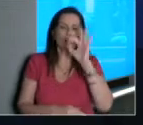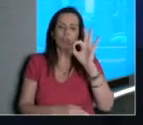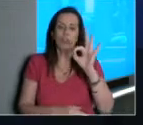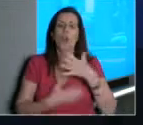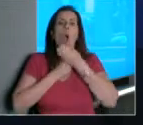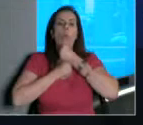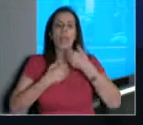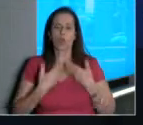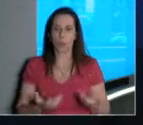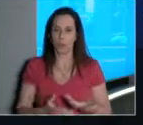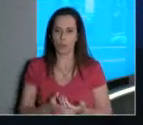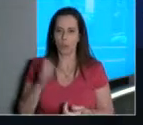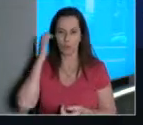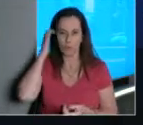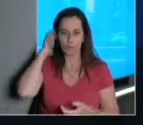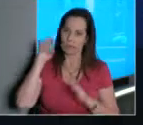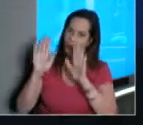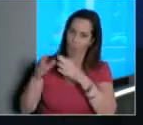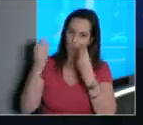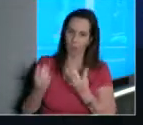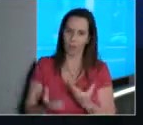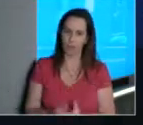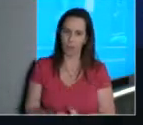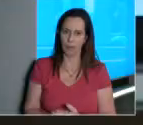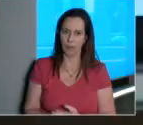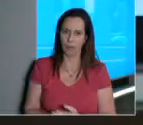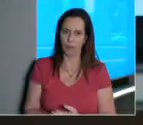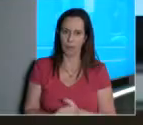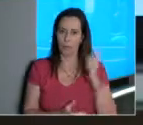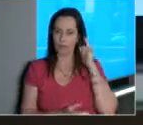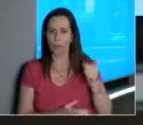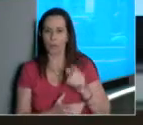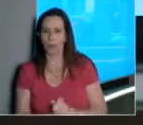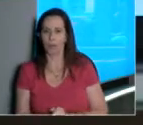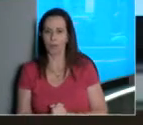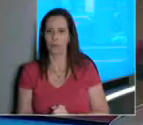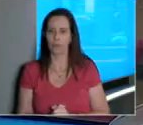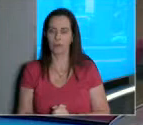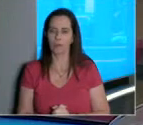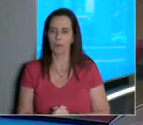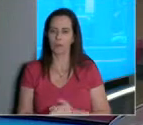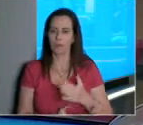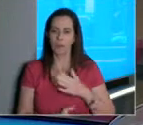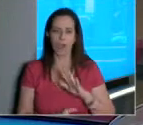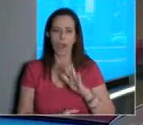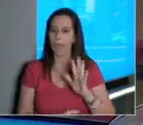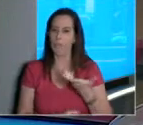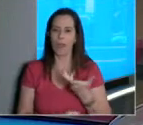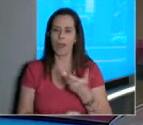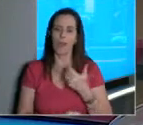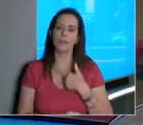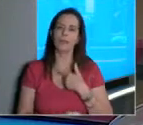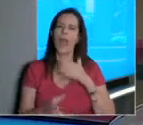היא חונקת. אבל רגע, נתנו לך את הדברים שלך. בוא נשמע עכשיו רגע, שנייה. דינה, מה מצביעות לך בדברים? כי